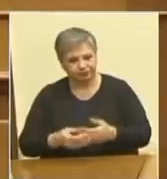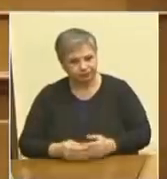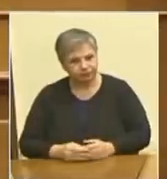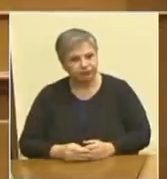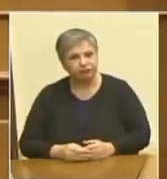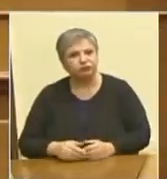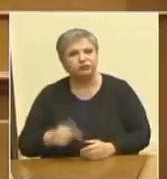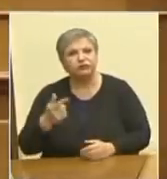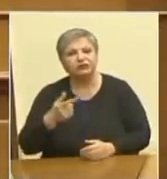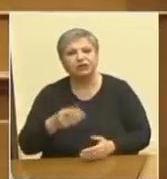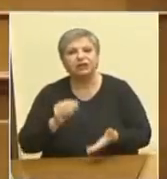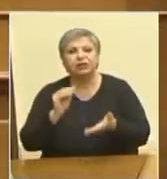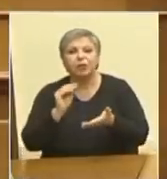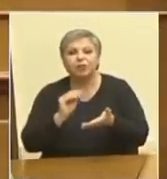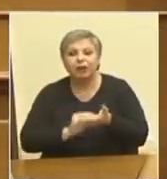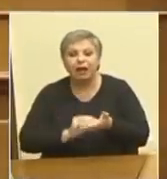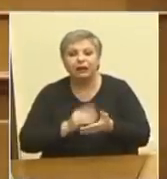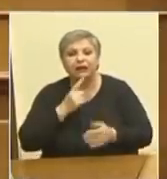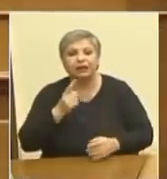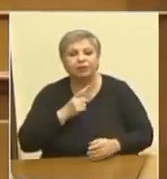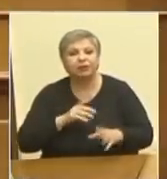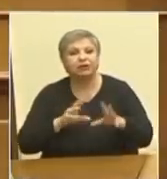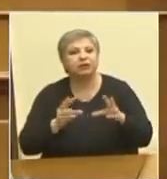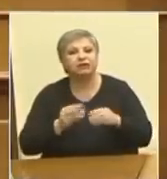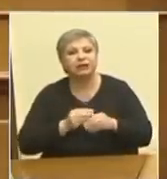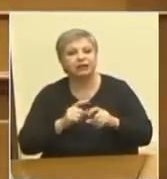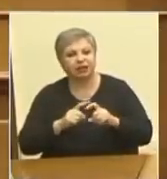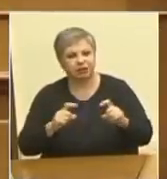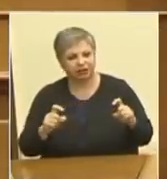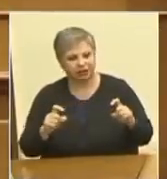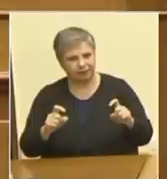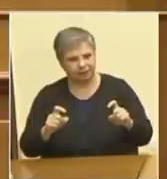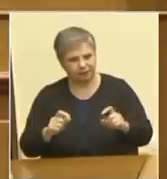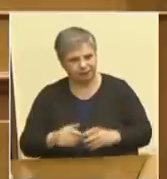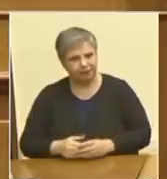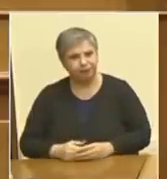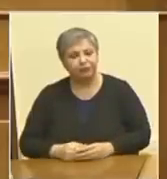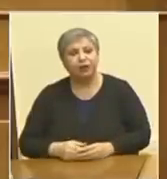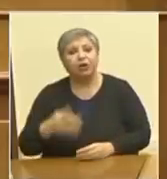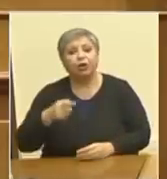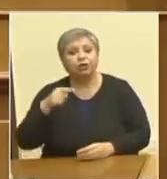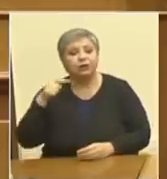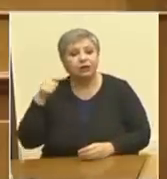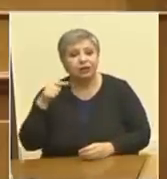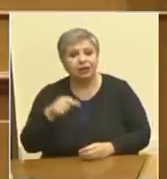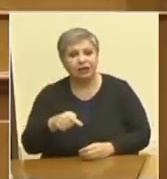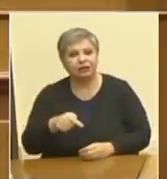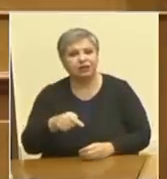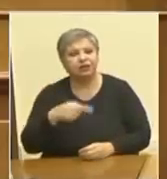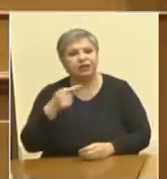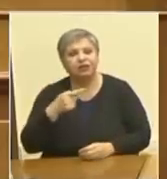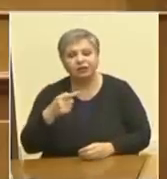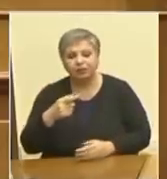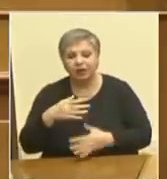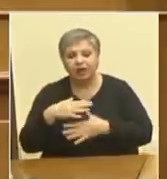Επαναλάβατε για άλλη μια φορά τον ισχυρισμό σας ότι εσείς